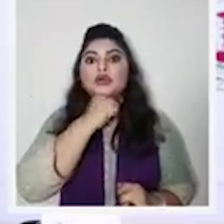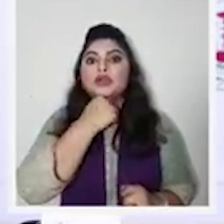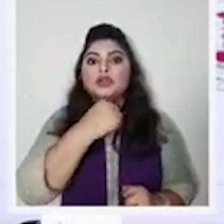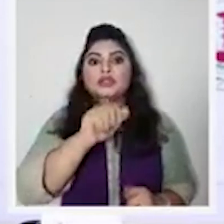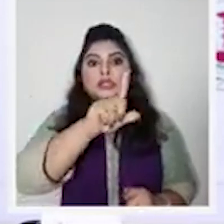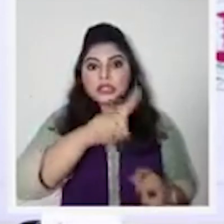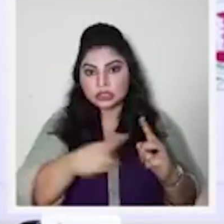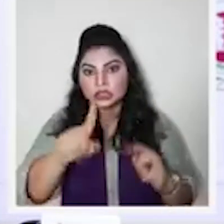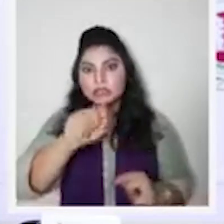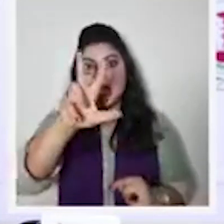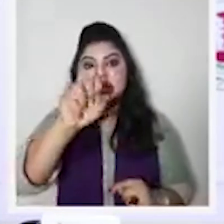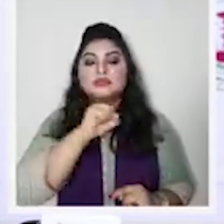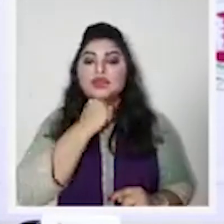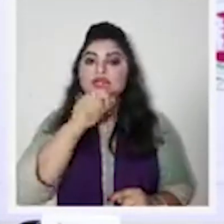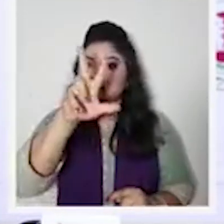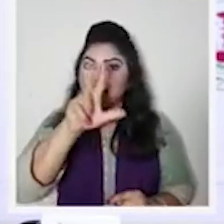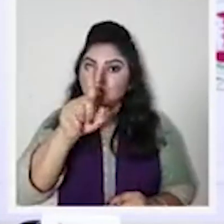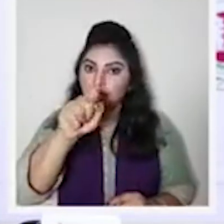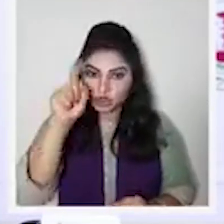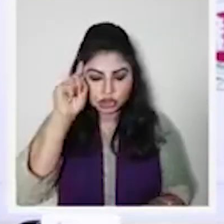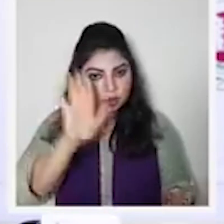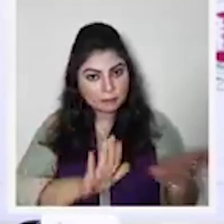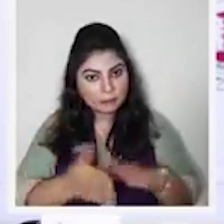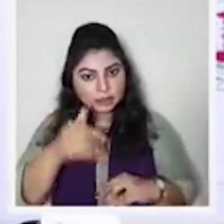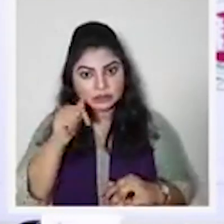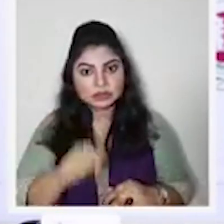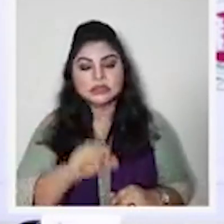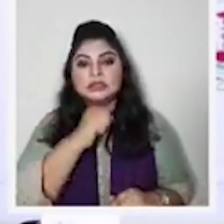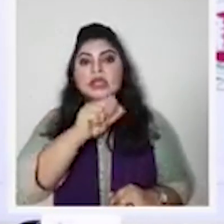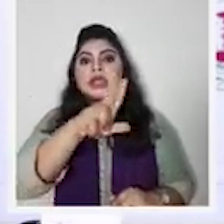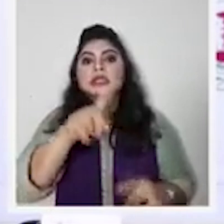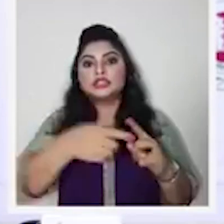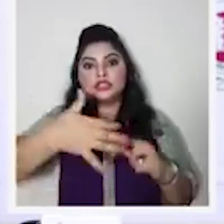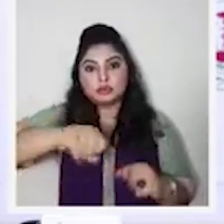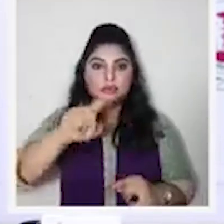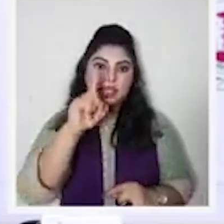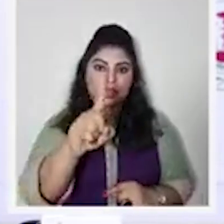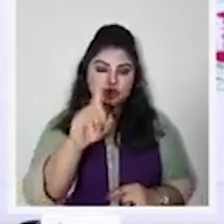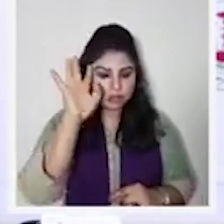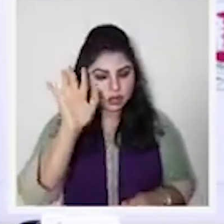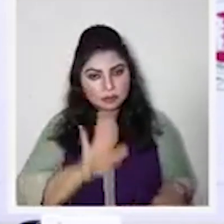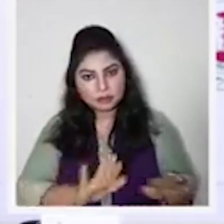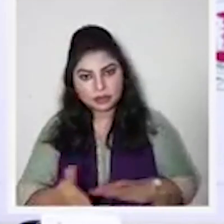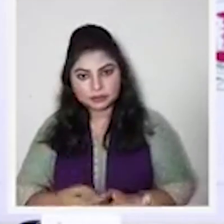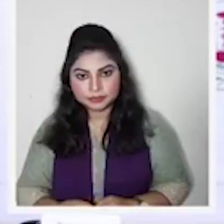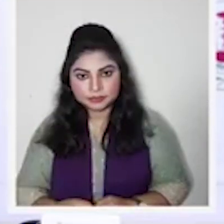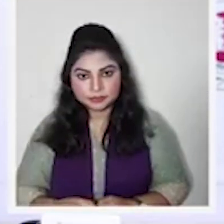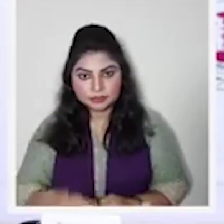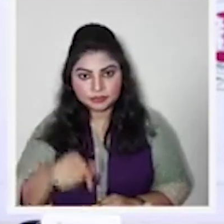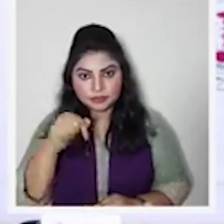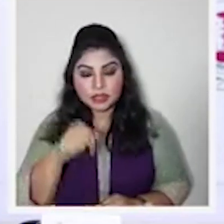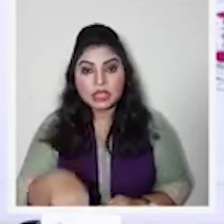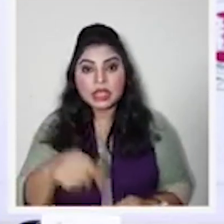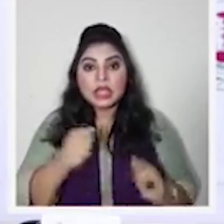1 জন, 51-60 15 জন, 61-70 5 জন, 71-80 10 জন এবং